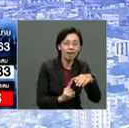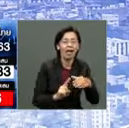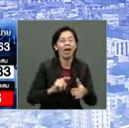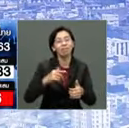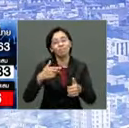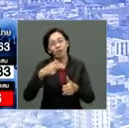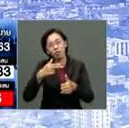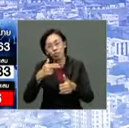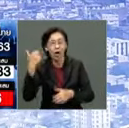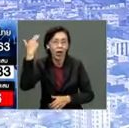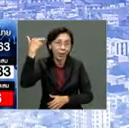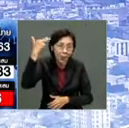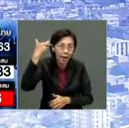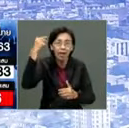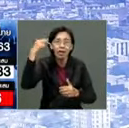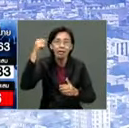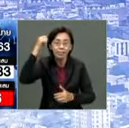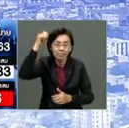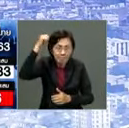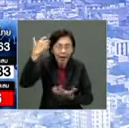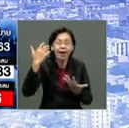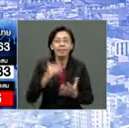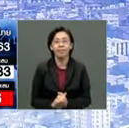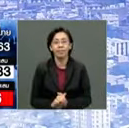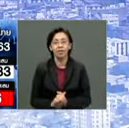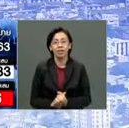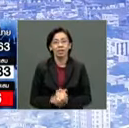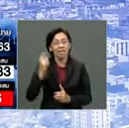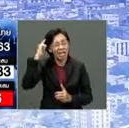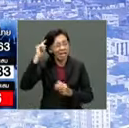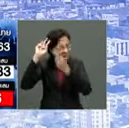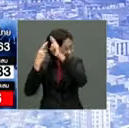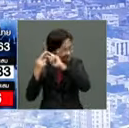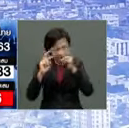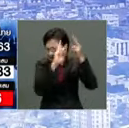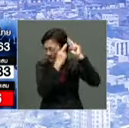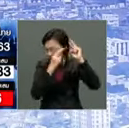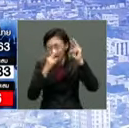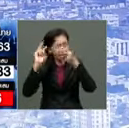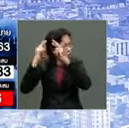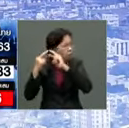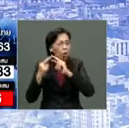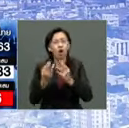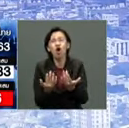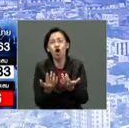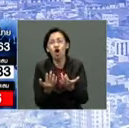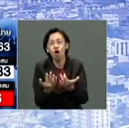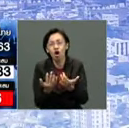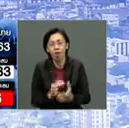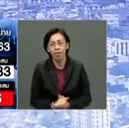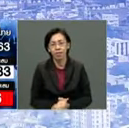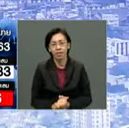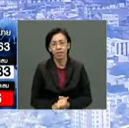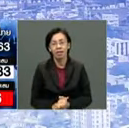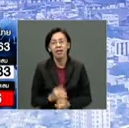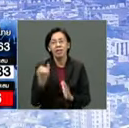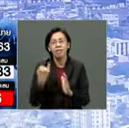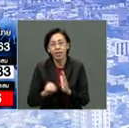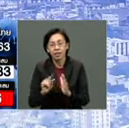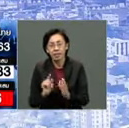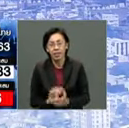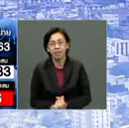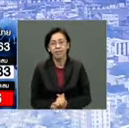าส่วนเรื่องของการดัดผมอะไรทั้งหลายรออีกระยะหนึ่งนะครับแล้วเดี๋ยวเราค่อยมาเพิ่มเติมนะครับฝ่าฝืนโทษอะไรไหมหนักๆที่สุ